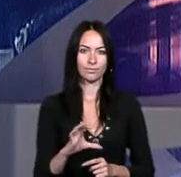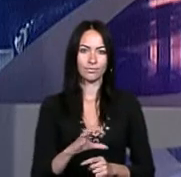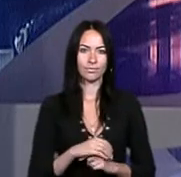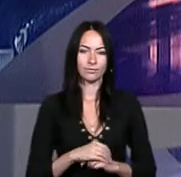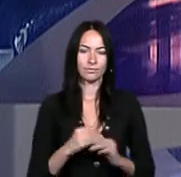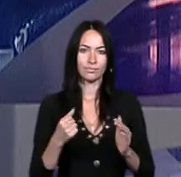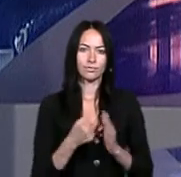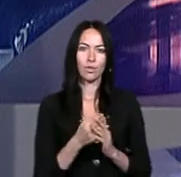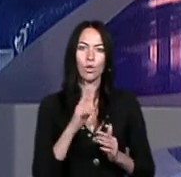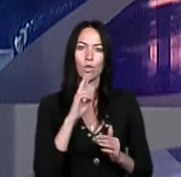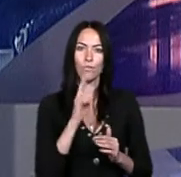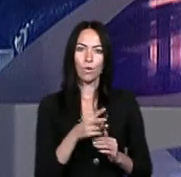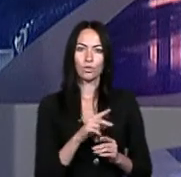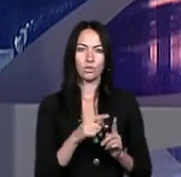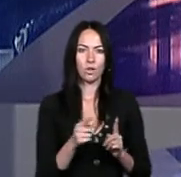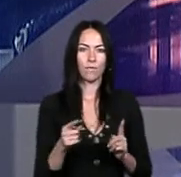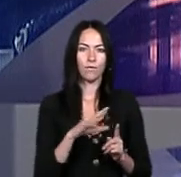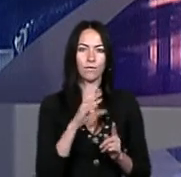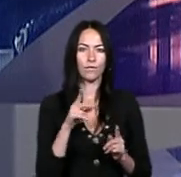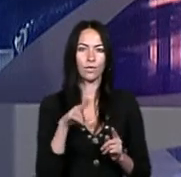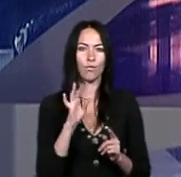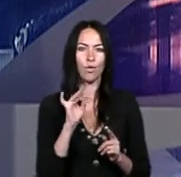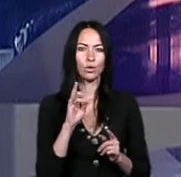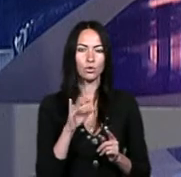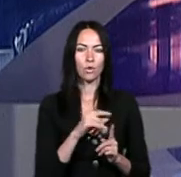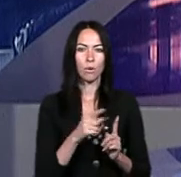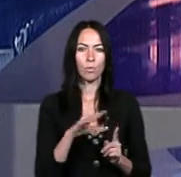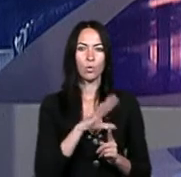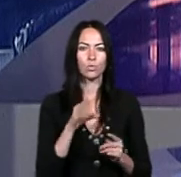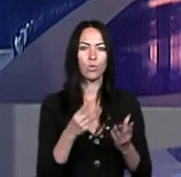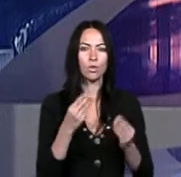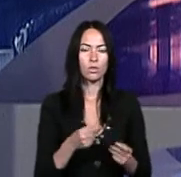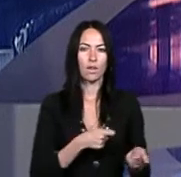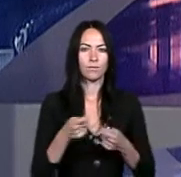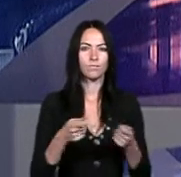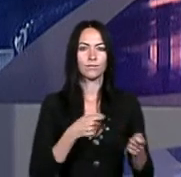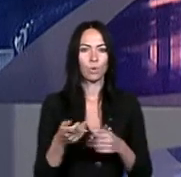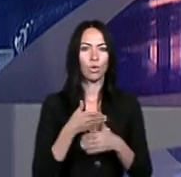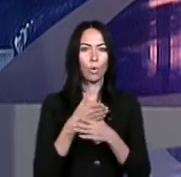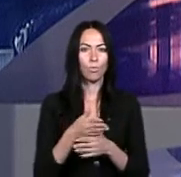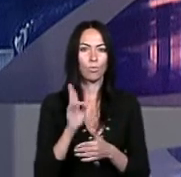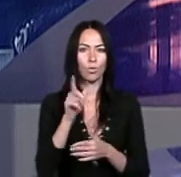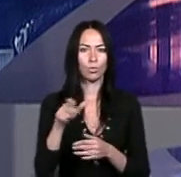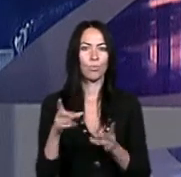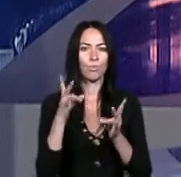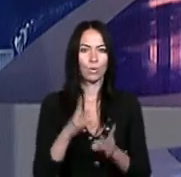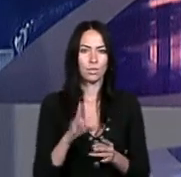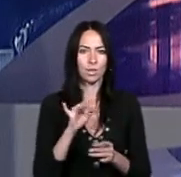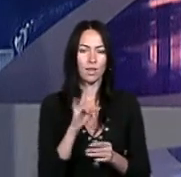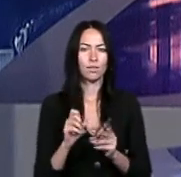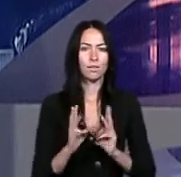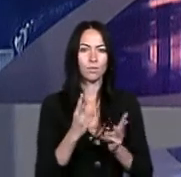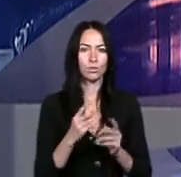До Дворічної протягом всього дня везуть волонтерську допомогу постраждалим внаслідок лісової пожежі. Одяг, їжу та речі передають пересічні